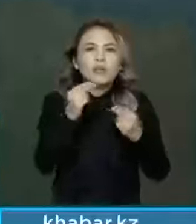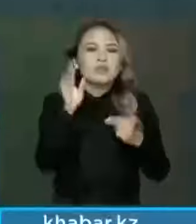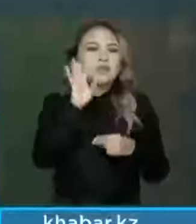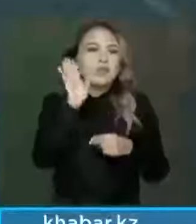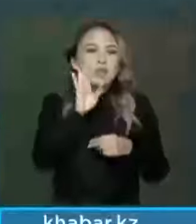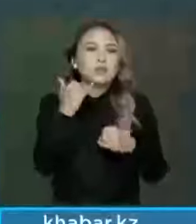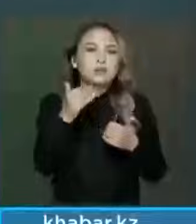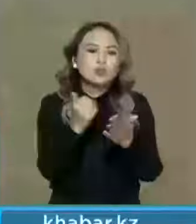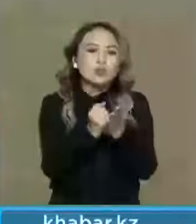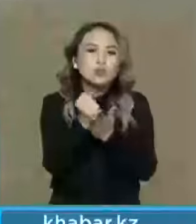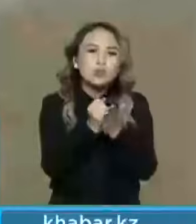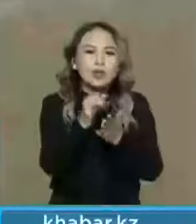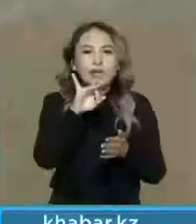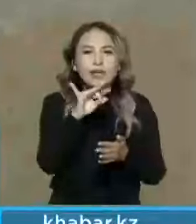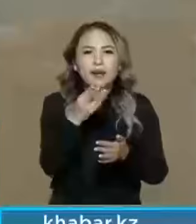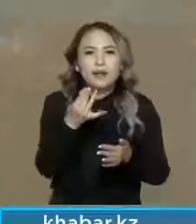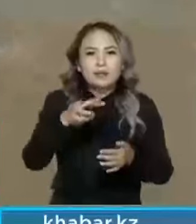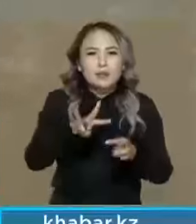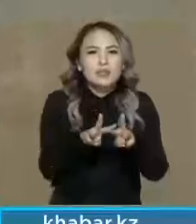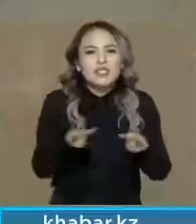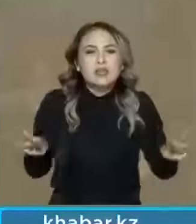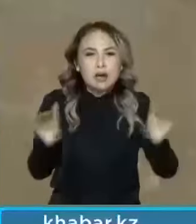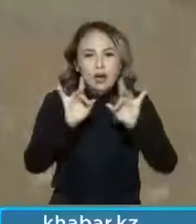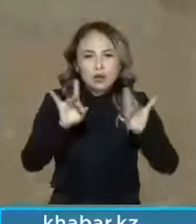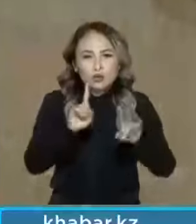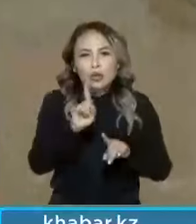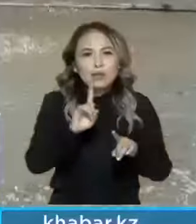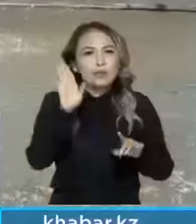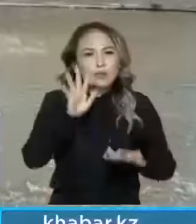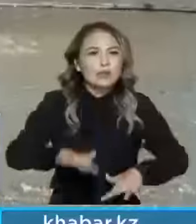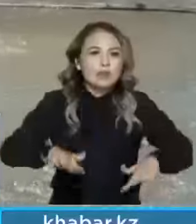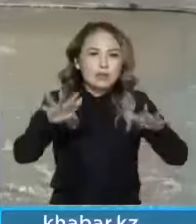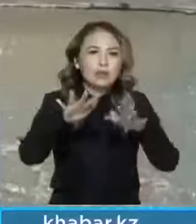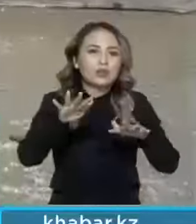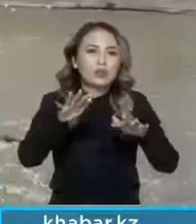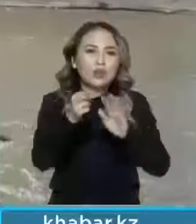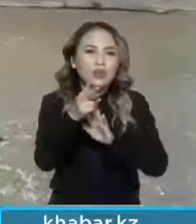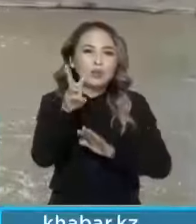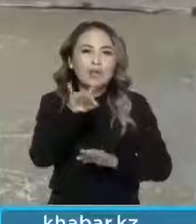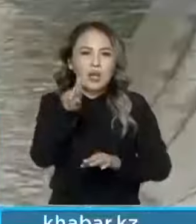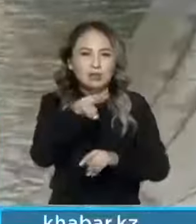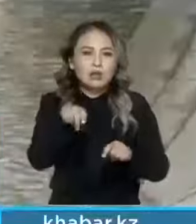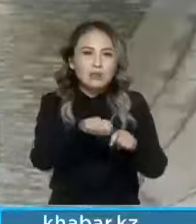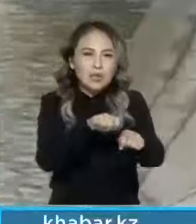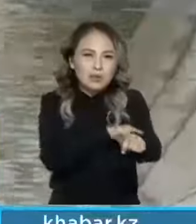текше метр көп. Су ресурстар және ирригация министрлігі өкілдерінің айтуынша тасқын кезінде түскені 12